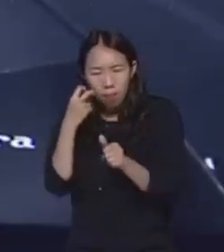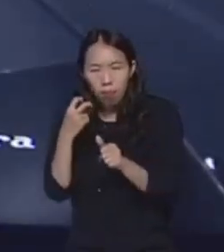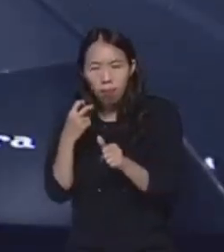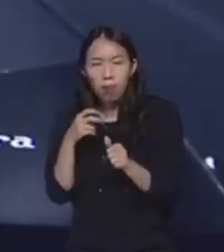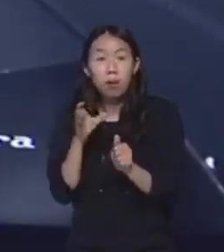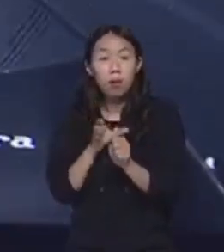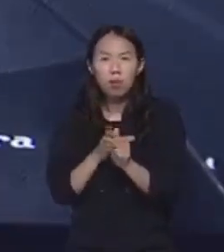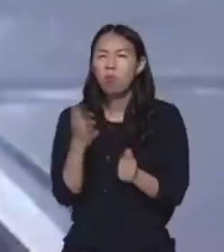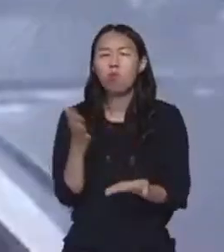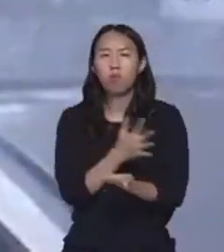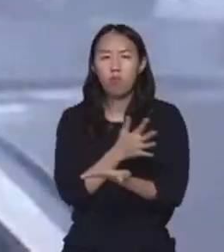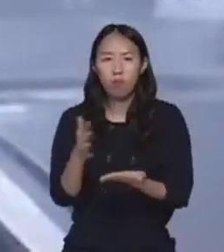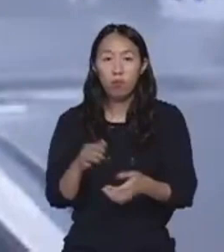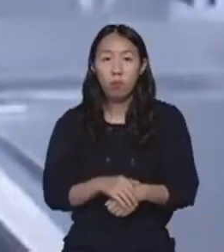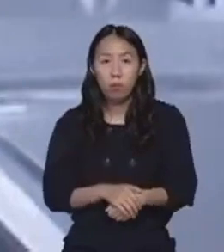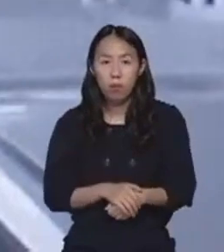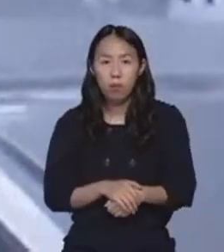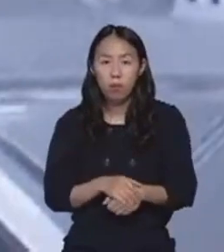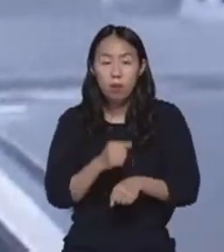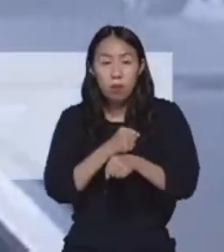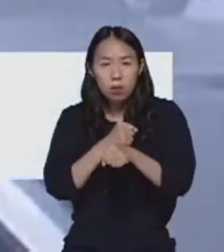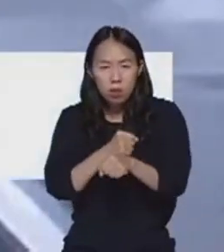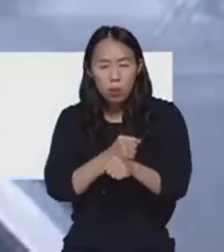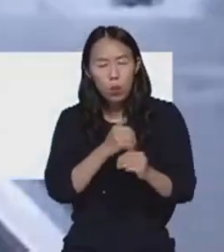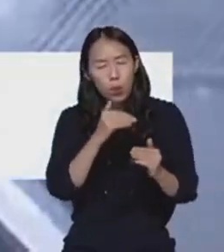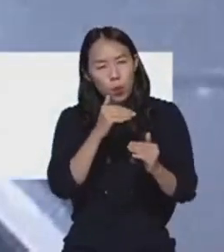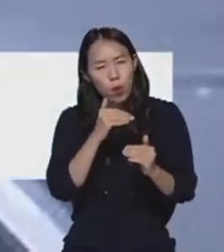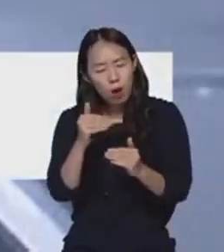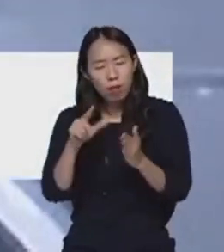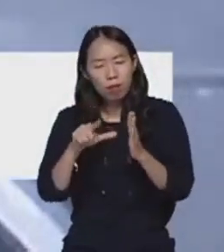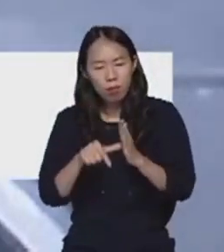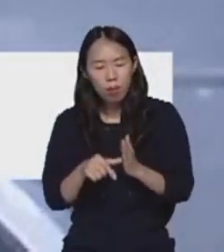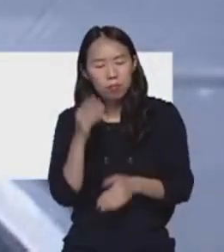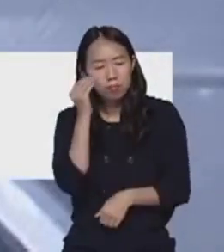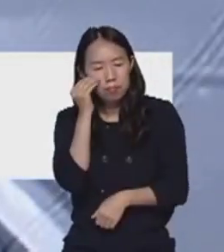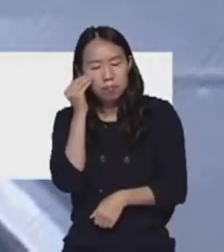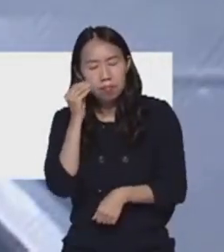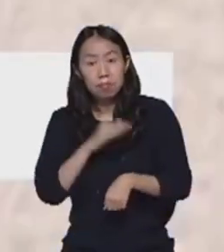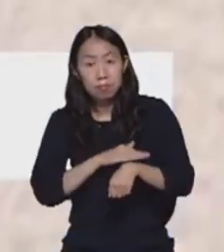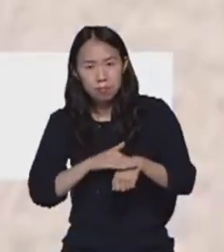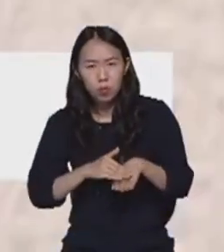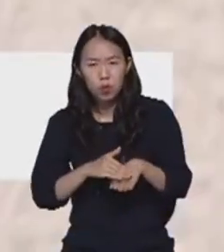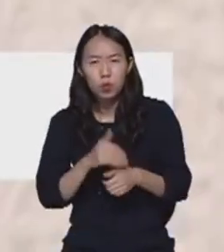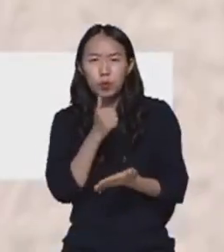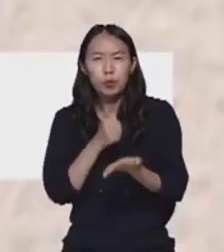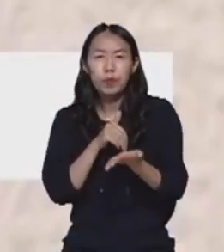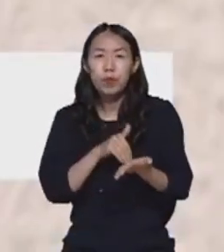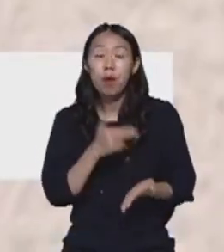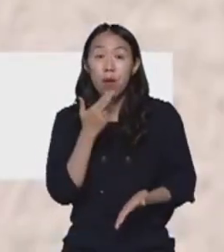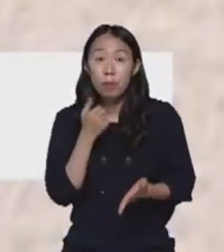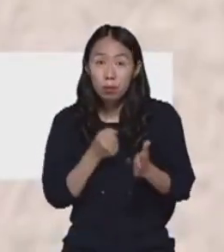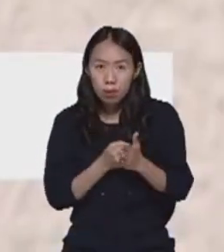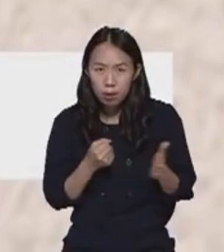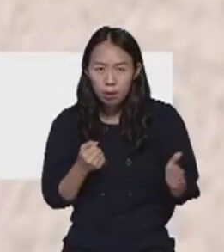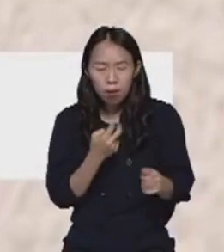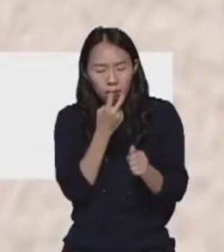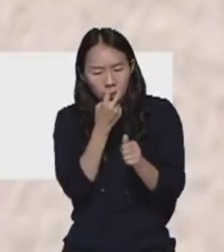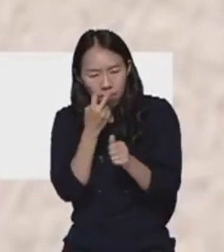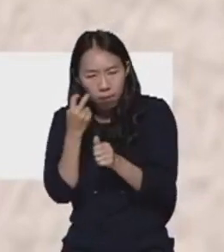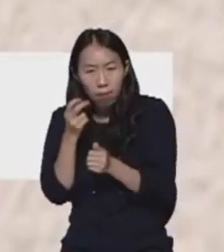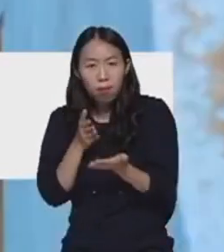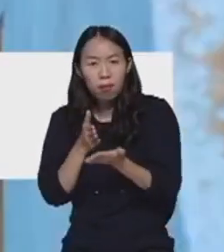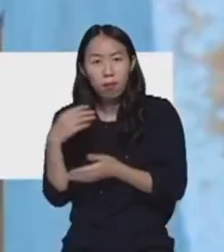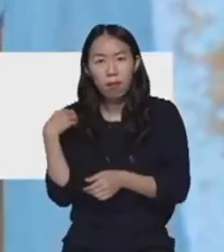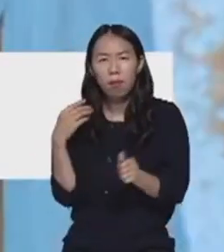또한 없었습니다. 이들이 체포 과정에서부터 순순히 응했고 강력 사건이 아니어서 감시만 하는